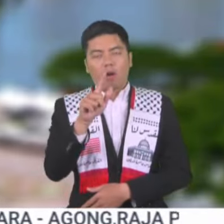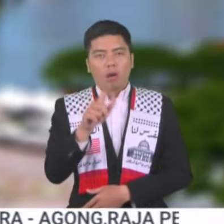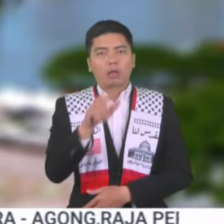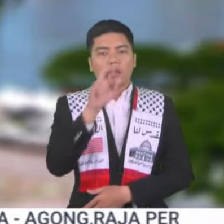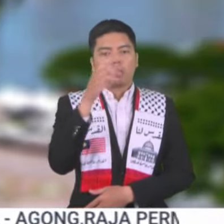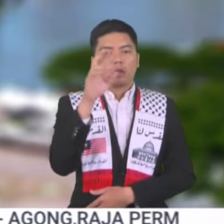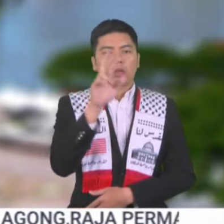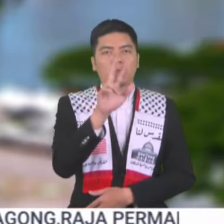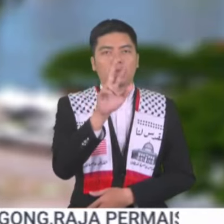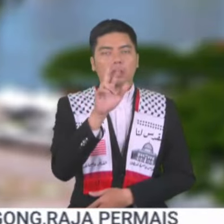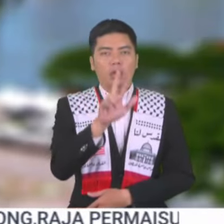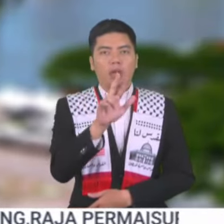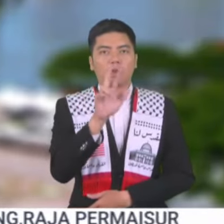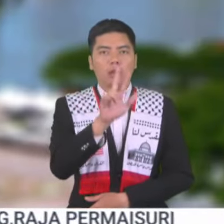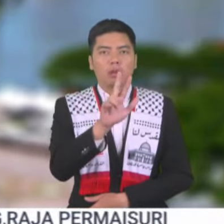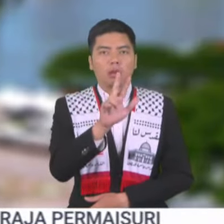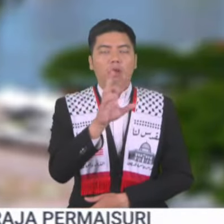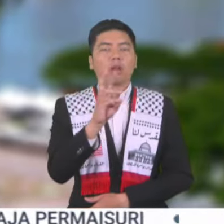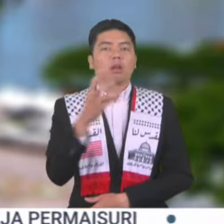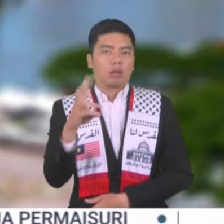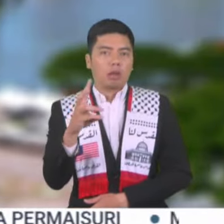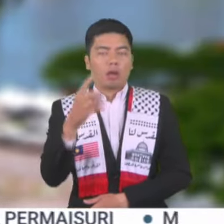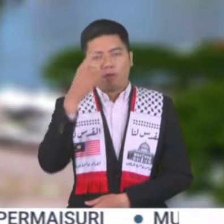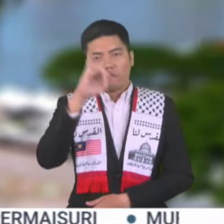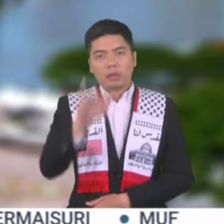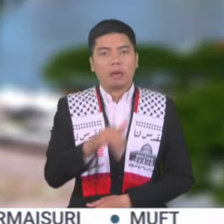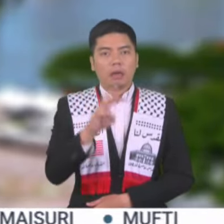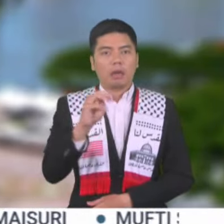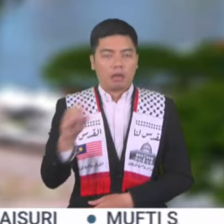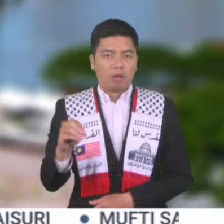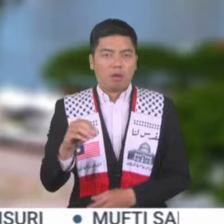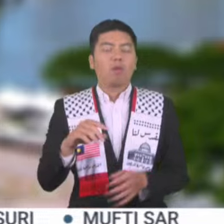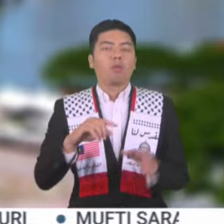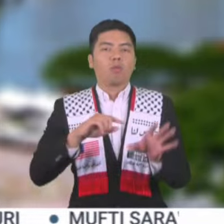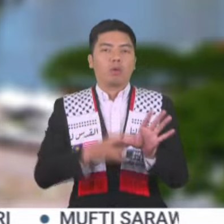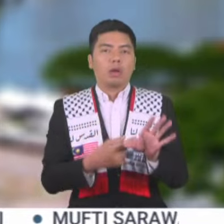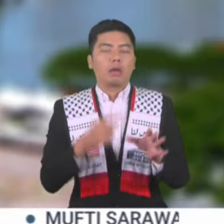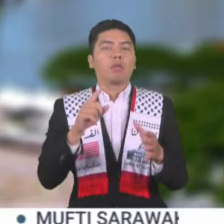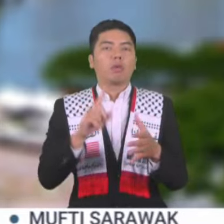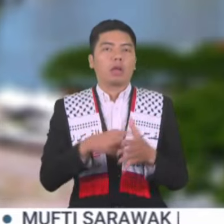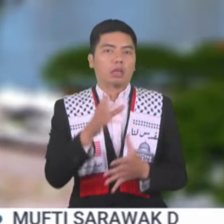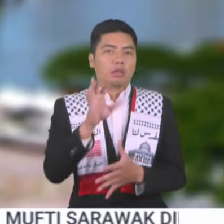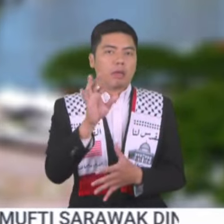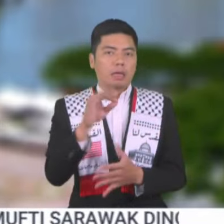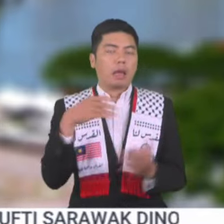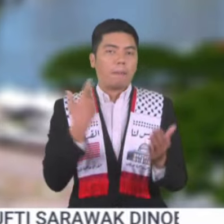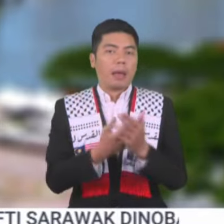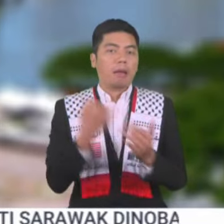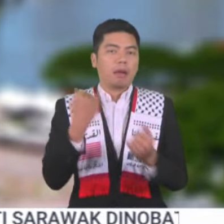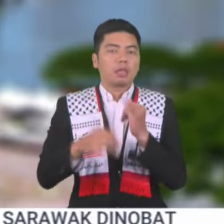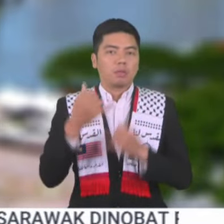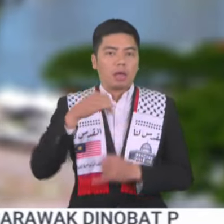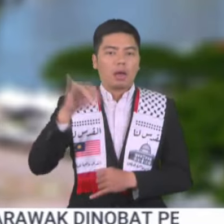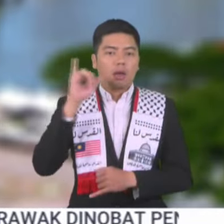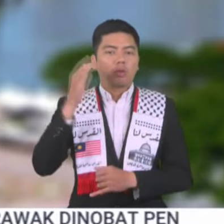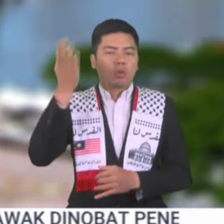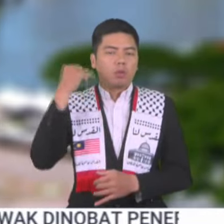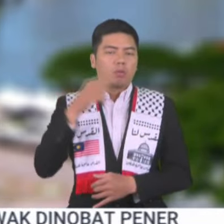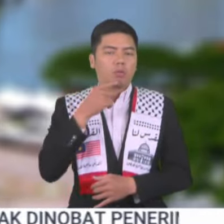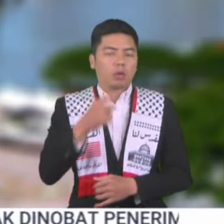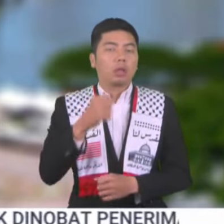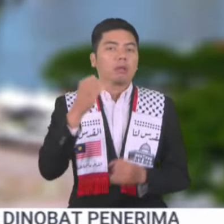melibatkan 790 pembaca bermula 2 September dan berakhir semalam. Ia mengatasi rekod lama yang dicatatkan